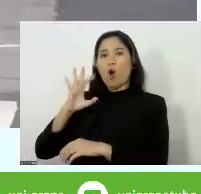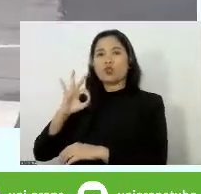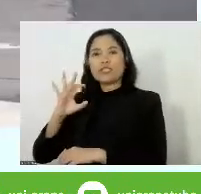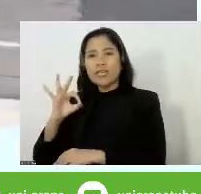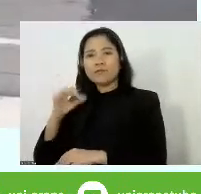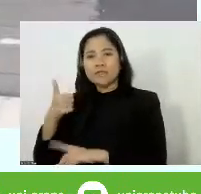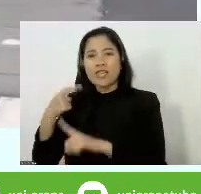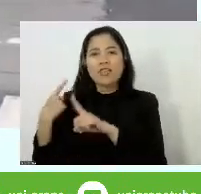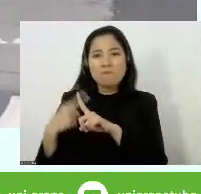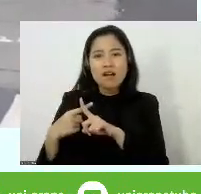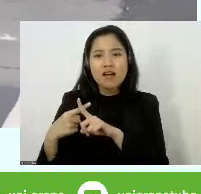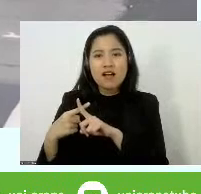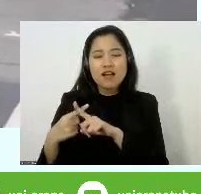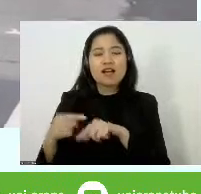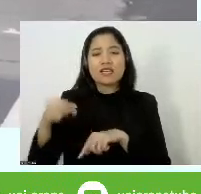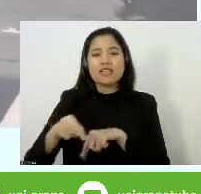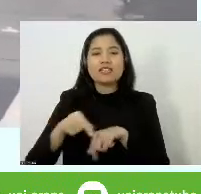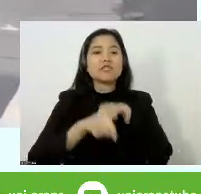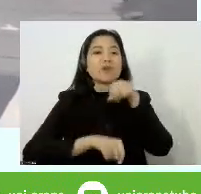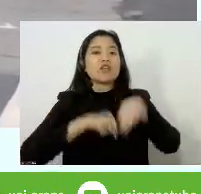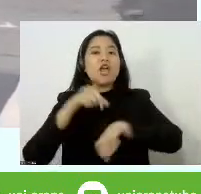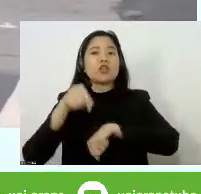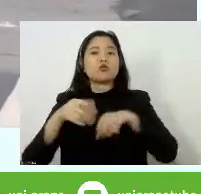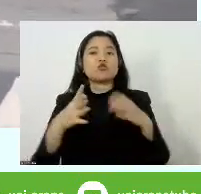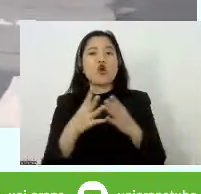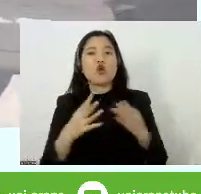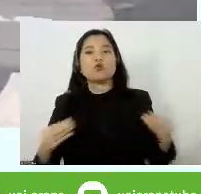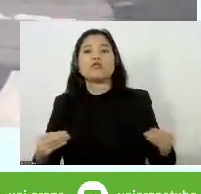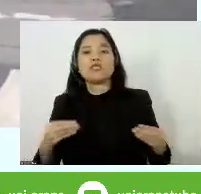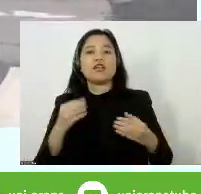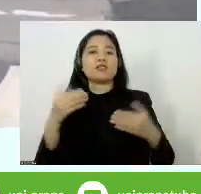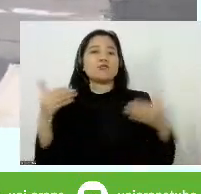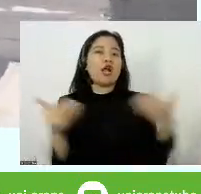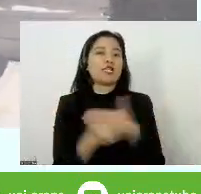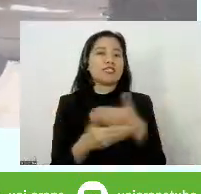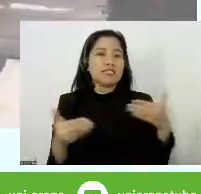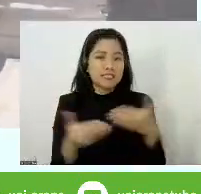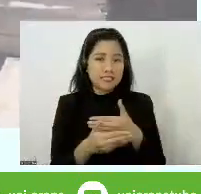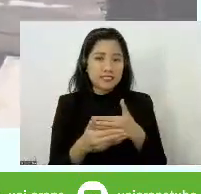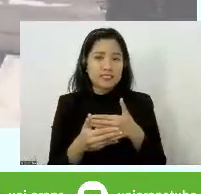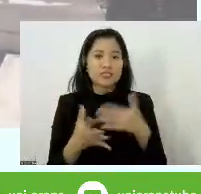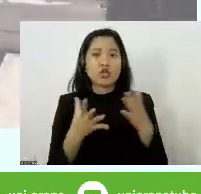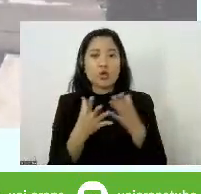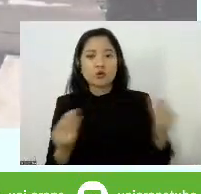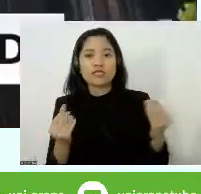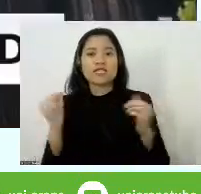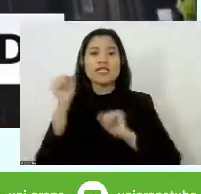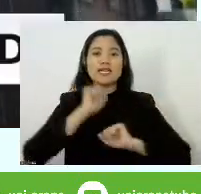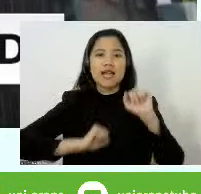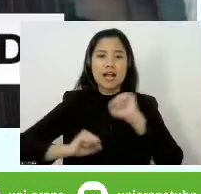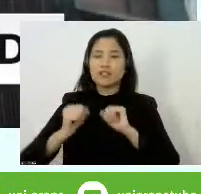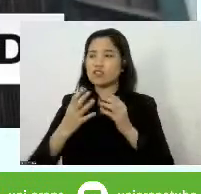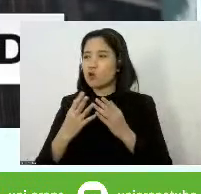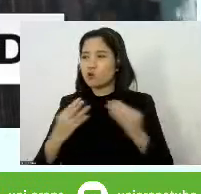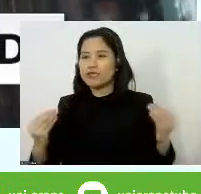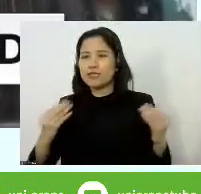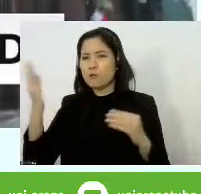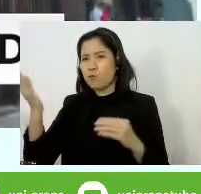sesungguhnya adalah sebuah solusi transportasi kita solusi pergerakan kita solusi tanpa polusi